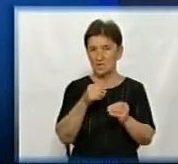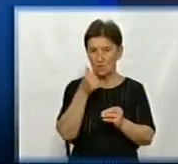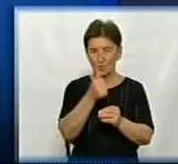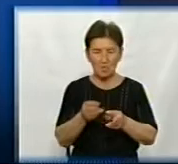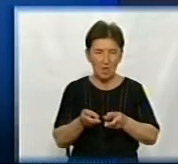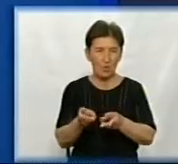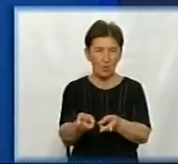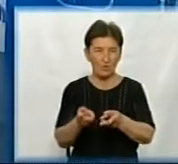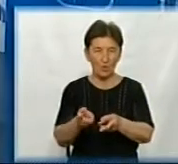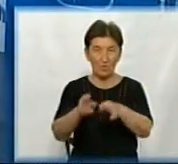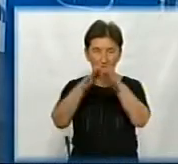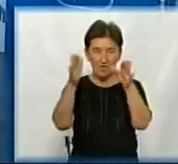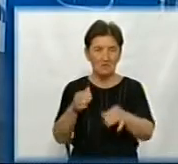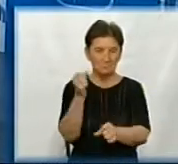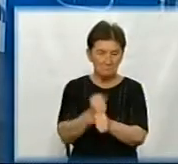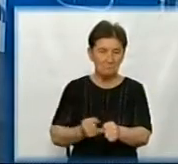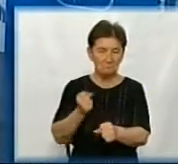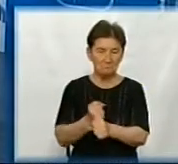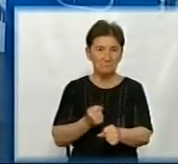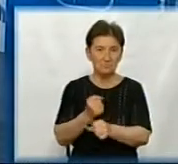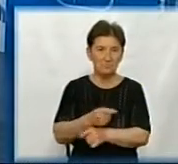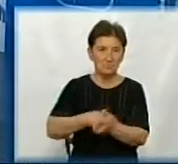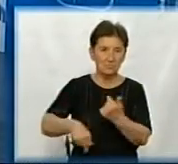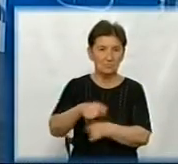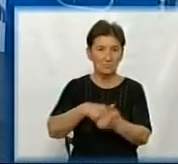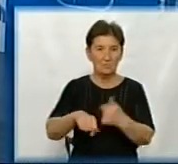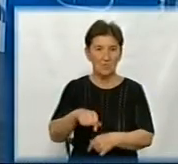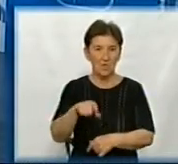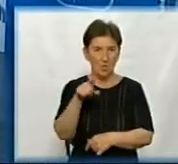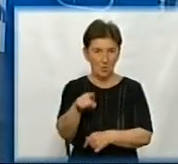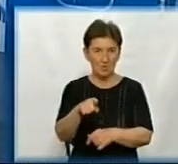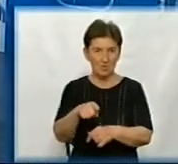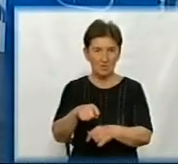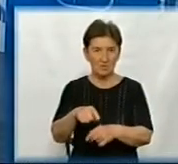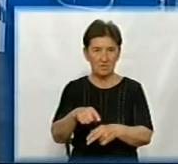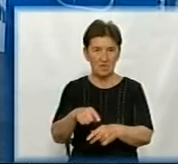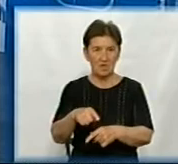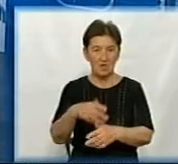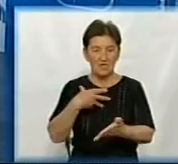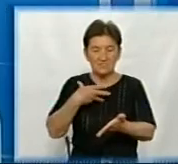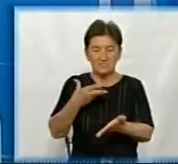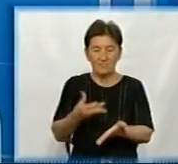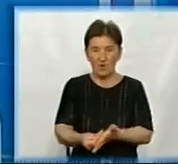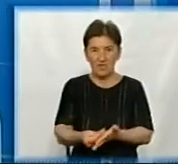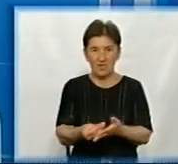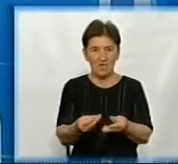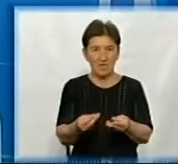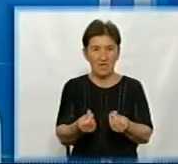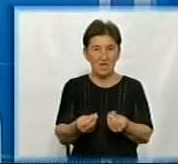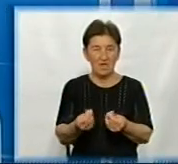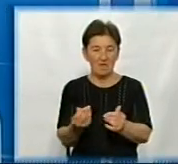не рахували, ймовірно, ЦНТІ «Унга» відшкодувало свої капітальні вкладення в ці дві чи